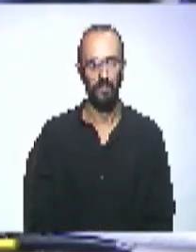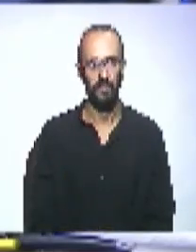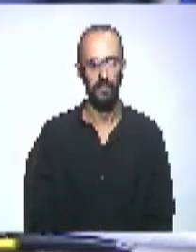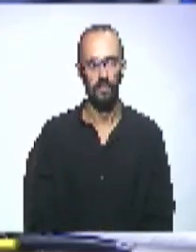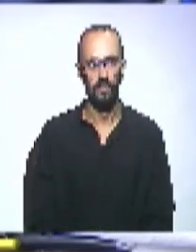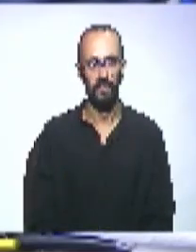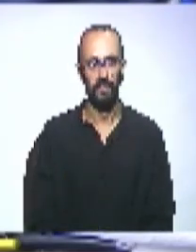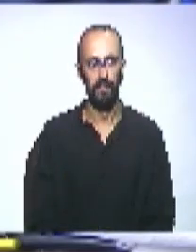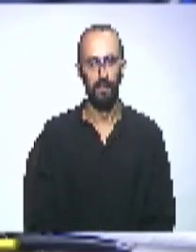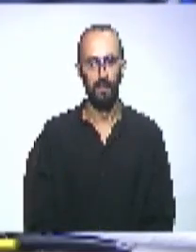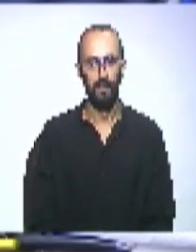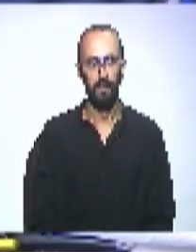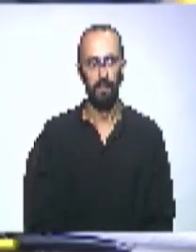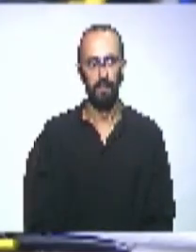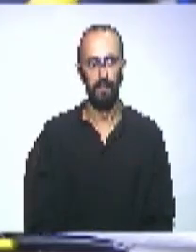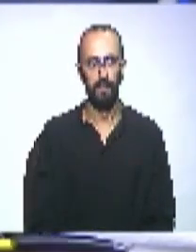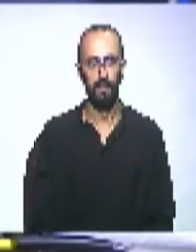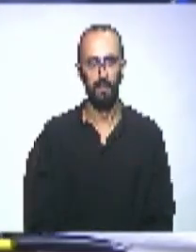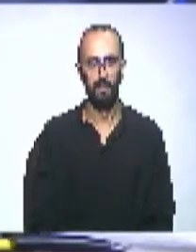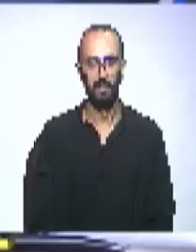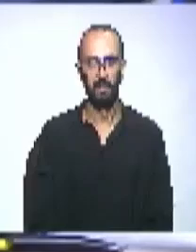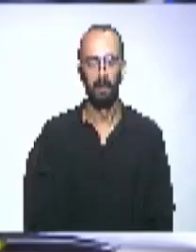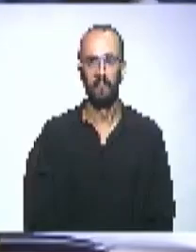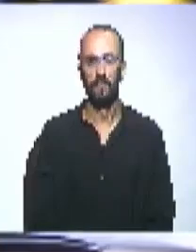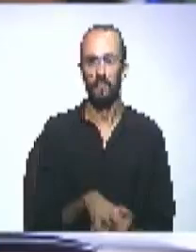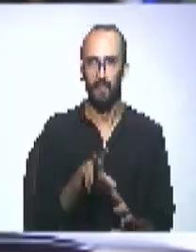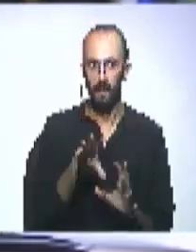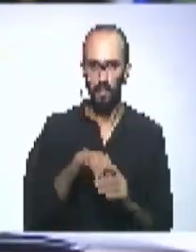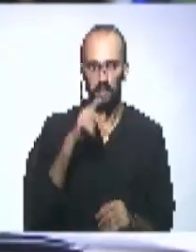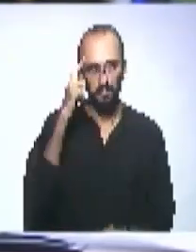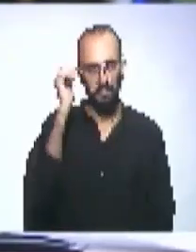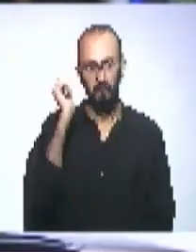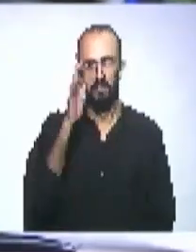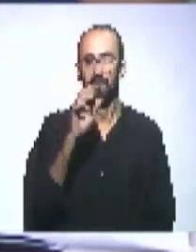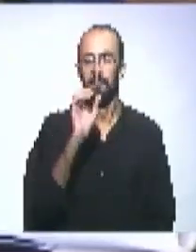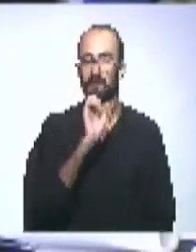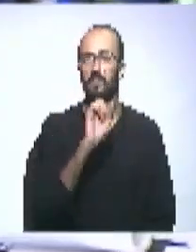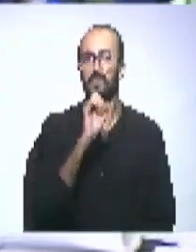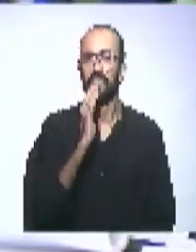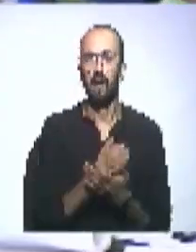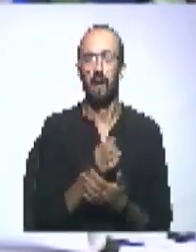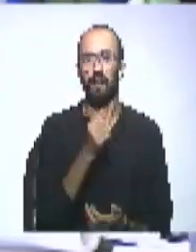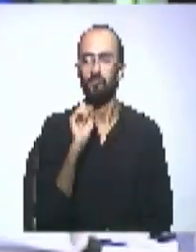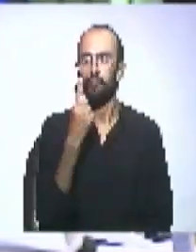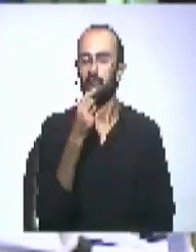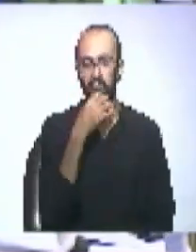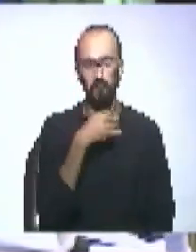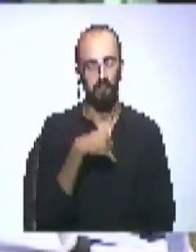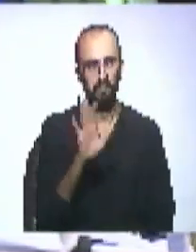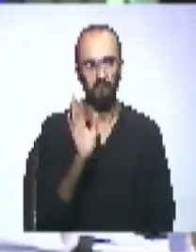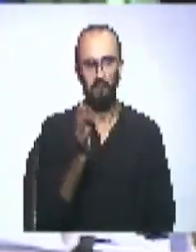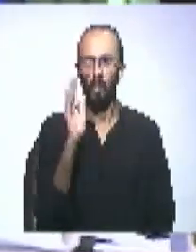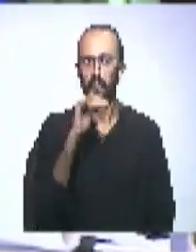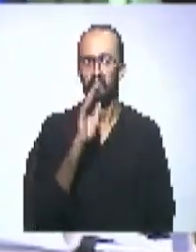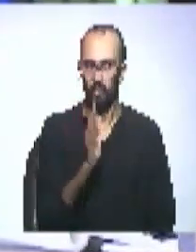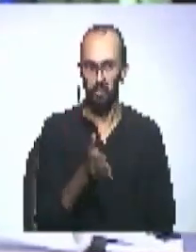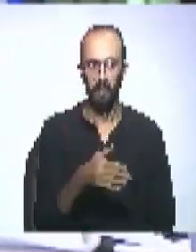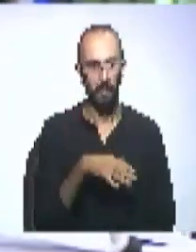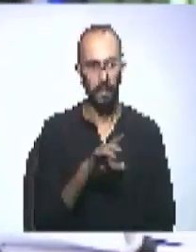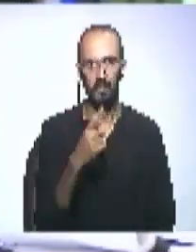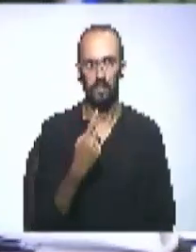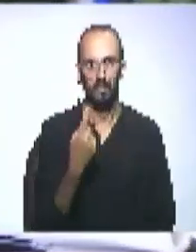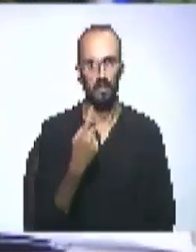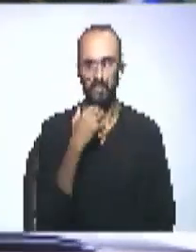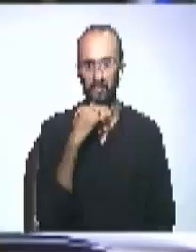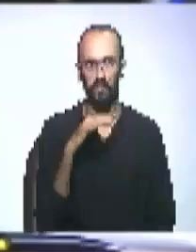وقلت لنا ان احنا ممكن نعمل مثلا الكميه اللي احنا عايزينها ونشيلها في الفريزر تقعد لها حوالي شهر. تقعد معانا شهر واكتر كده.